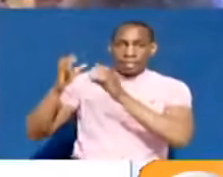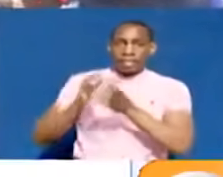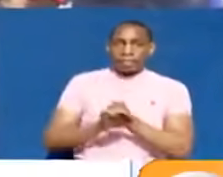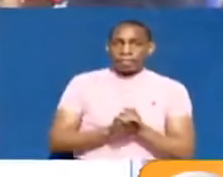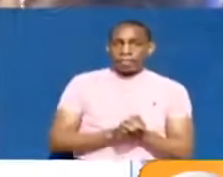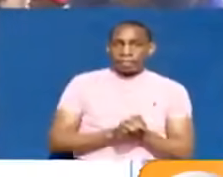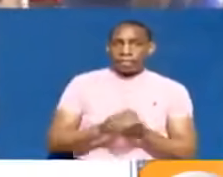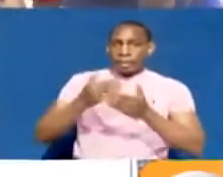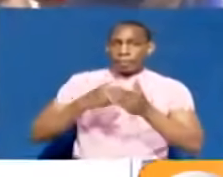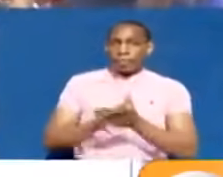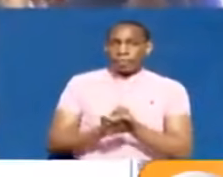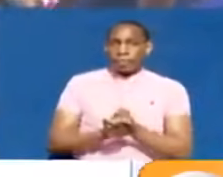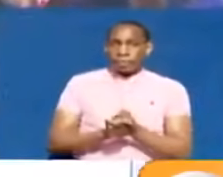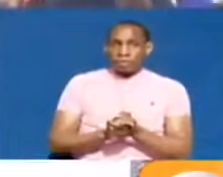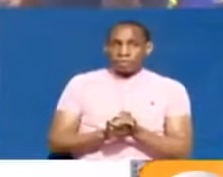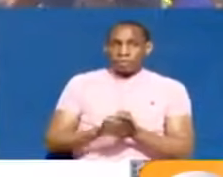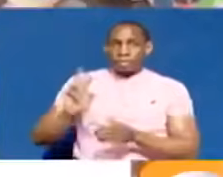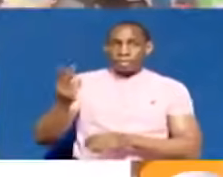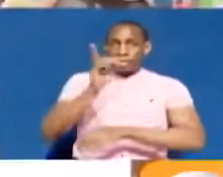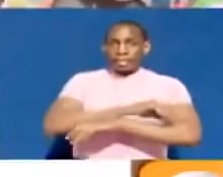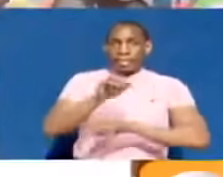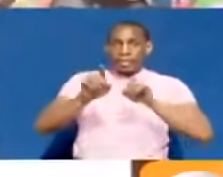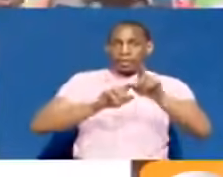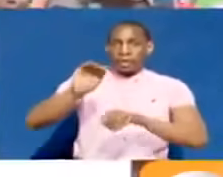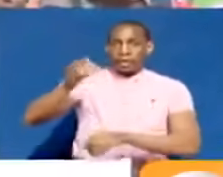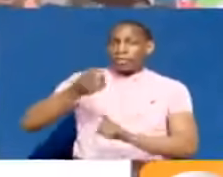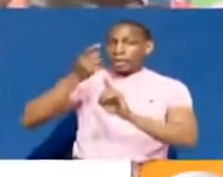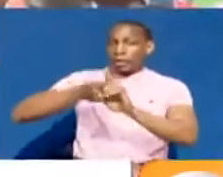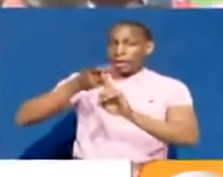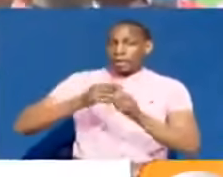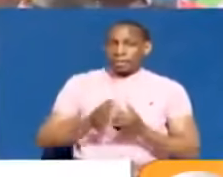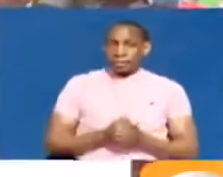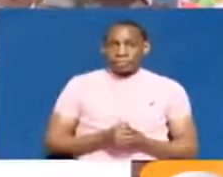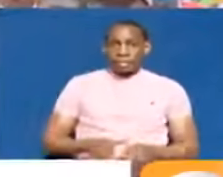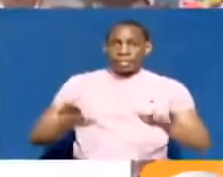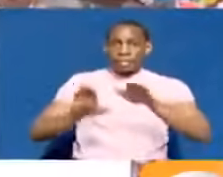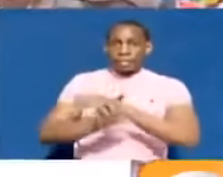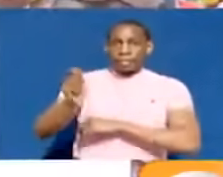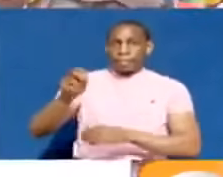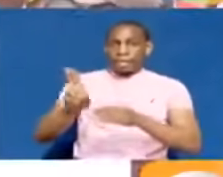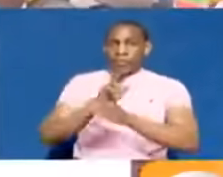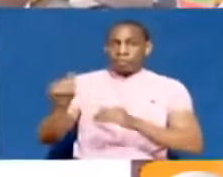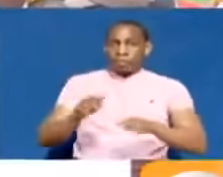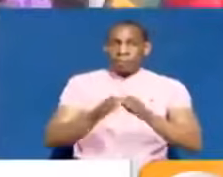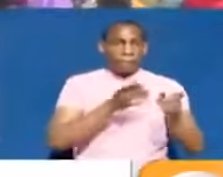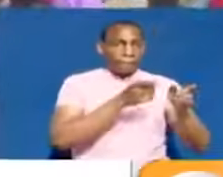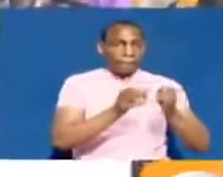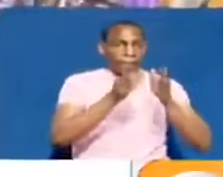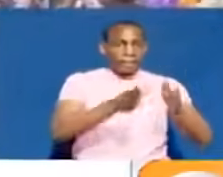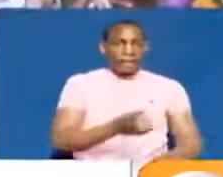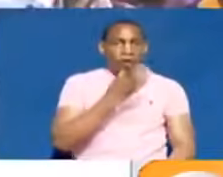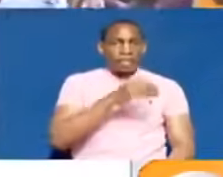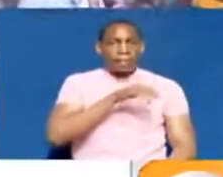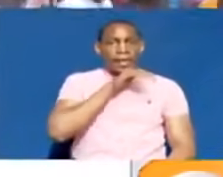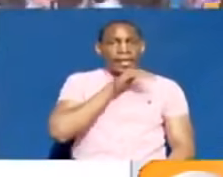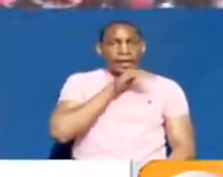na Mariakani kabla ya kutifua kivumbi kwa siku ya pili Msambweni, kaunti ya Kwale. Naibu wa rais akitumia fursa hiyo kumsuta kinara wa